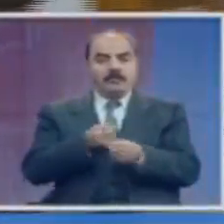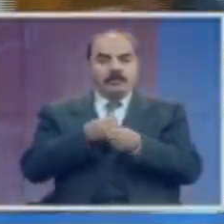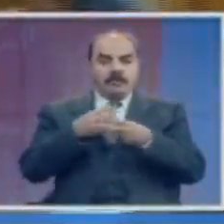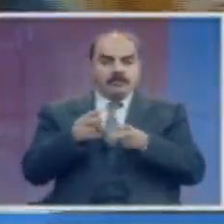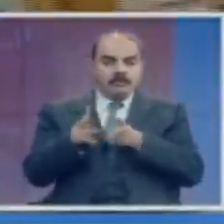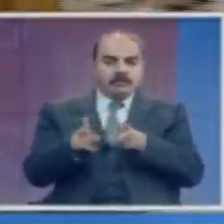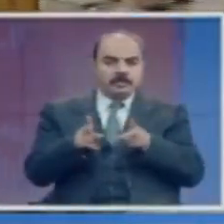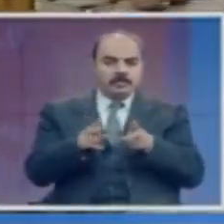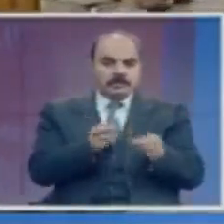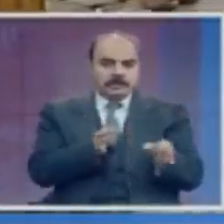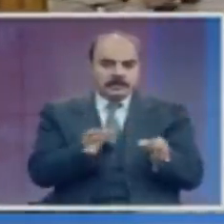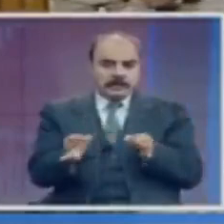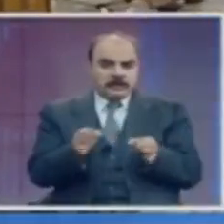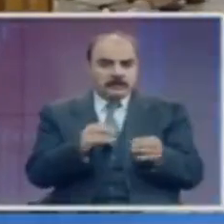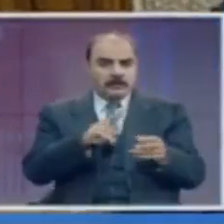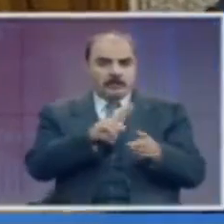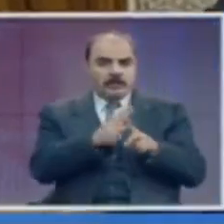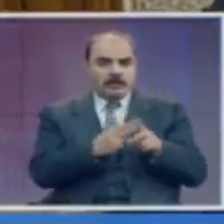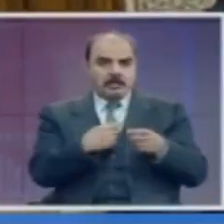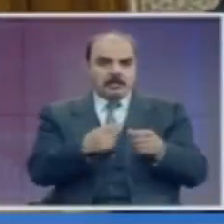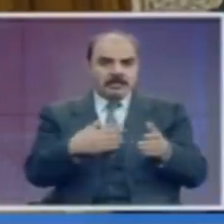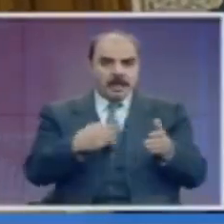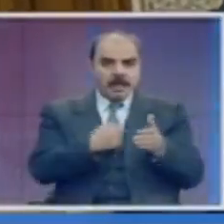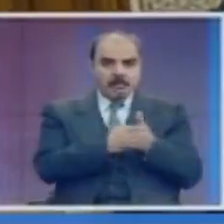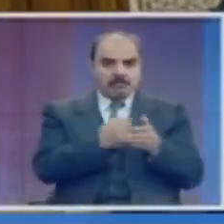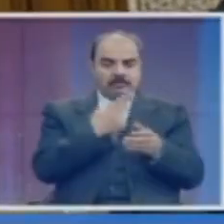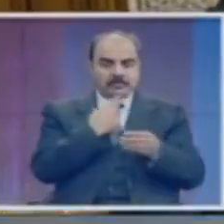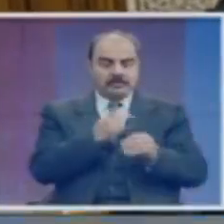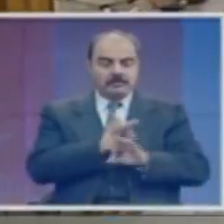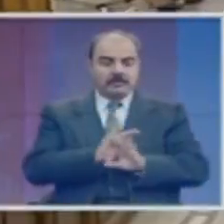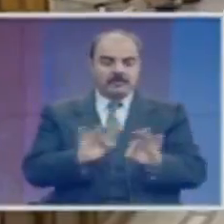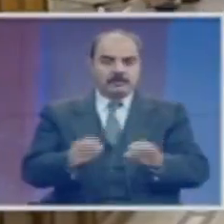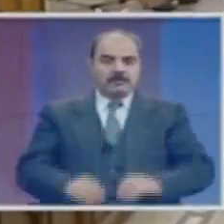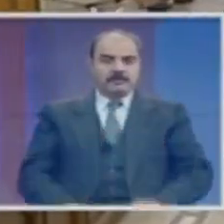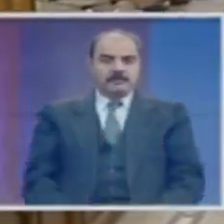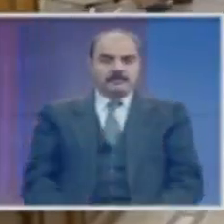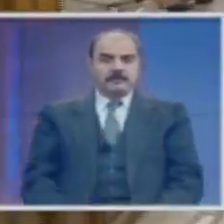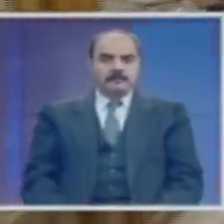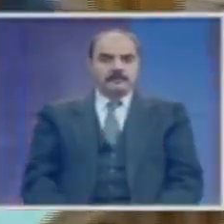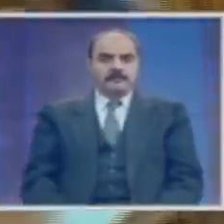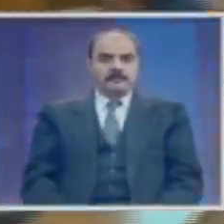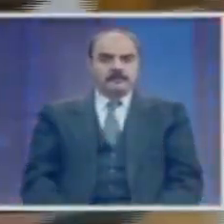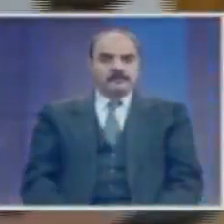المراحل النهائية لتطوير الطرق والمحاور بمنطقة شرق القاهرة.